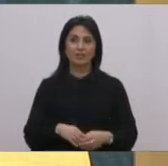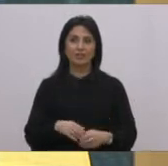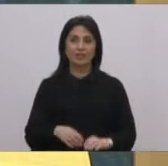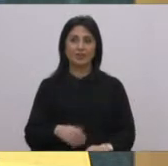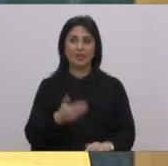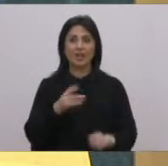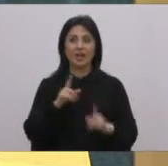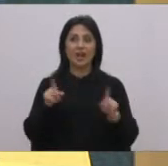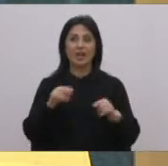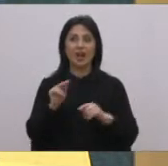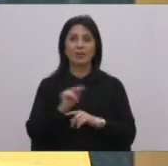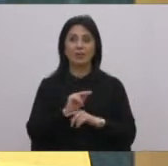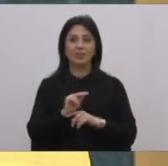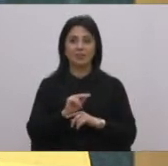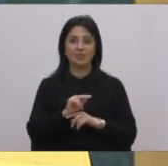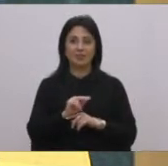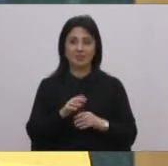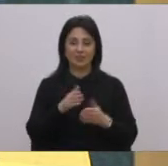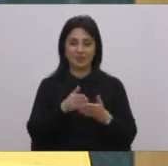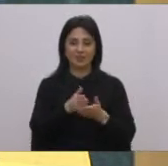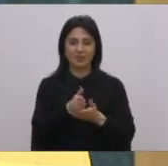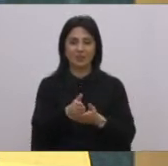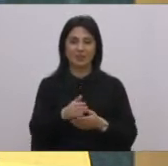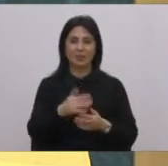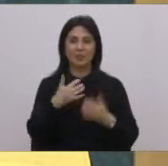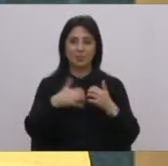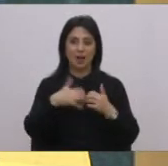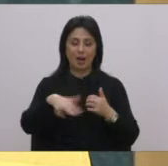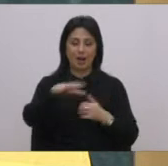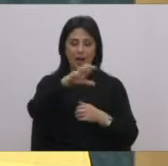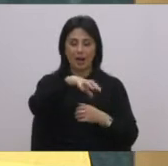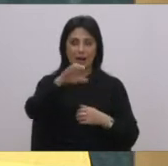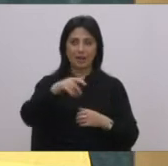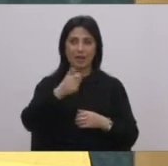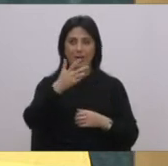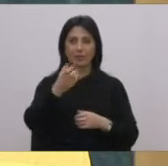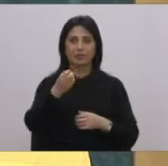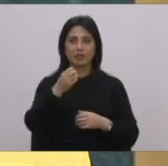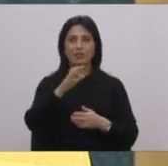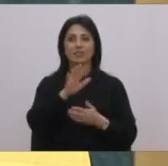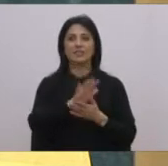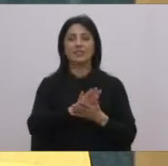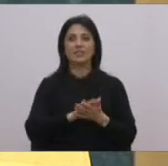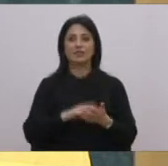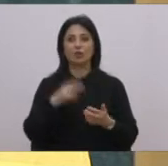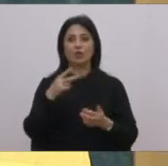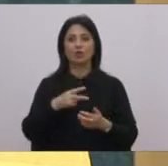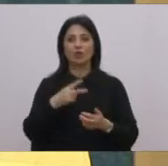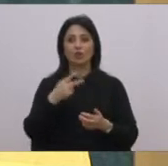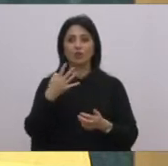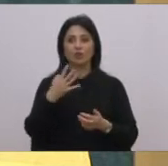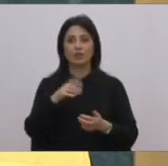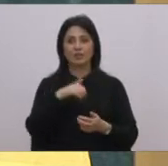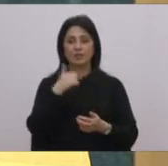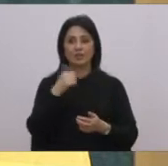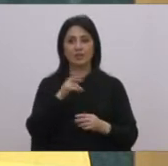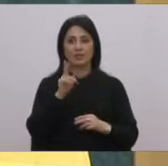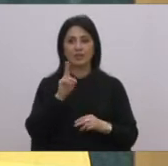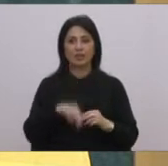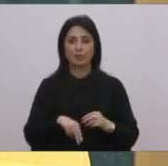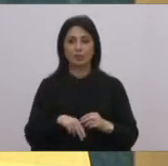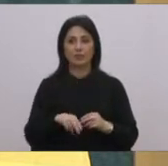რეაბილიტაცია ჩაუტარდა და მოეწყო 100-მდე პარკი და სკვერი და რამოდენიმე მათგანი კიდე გრძელდება და 2024 წელს